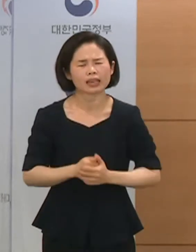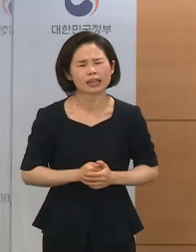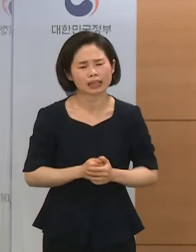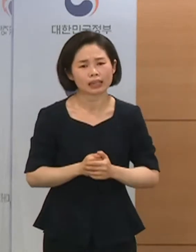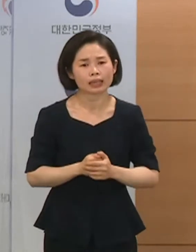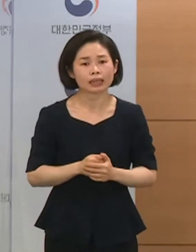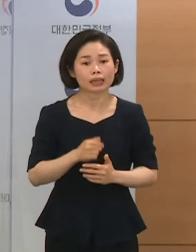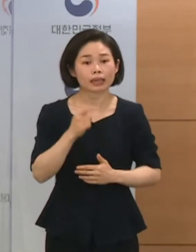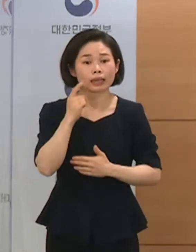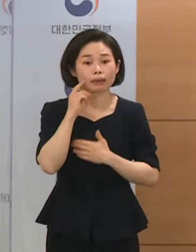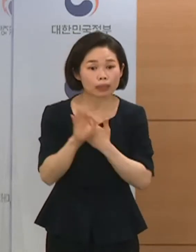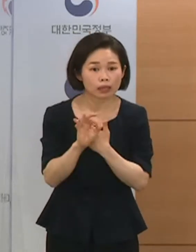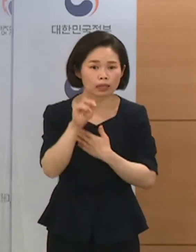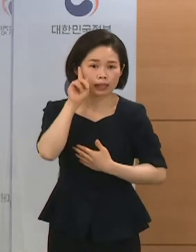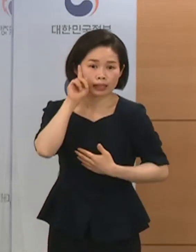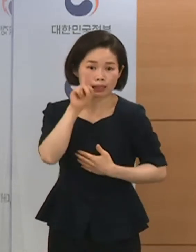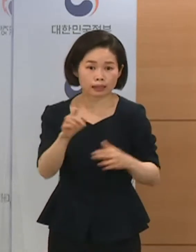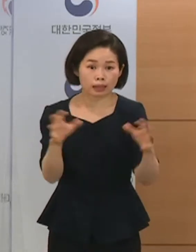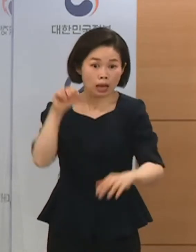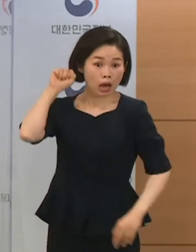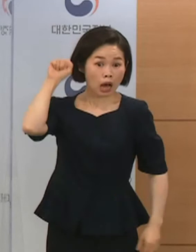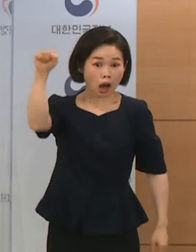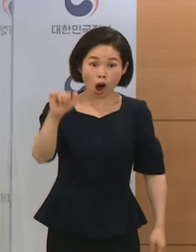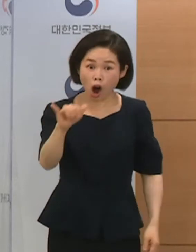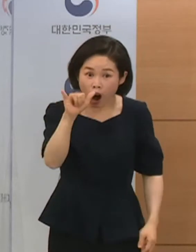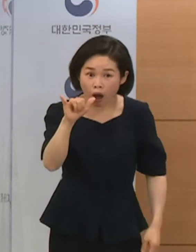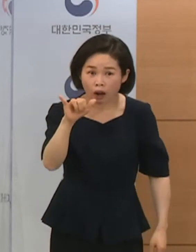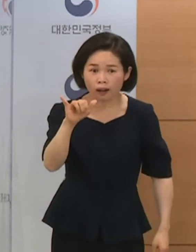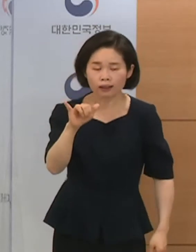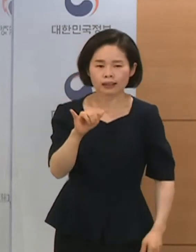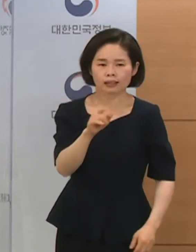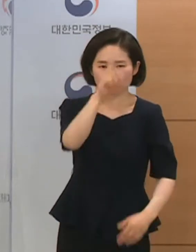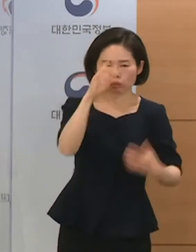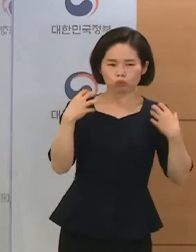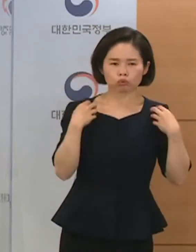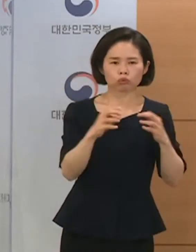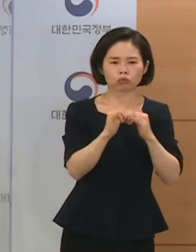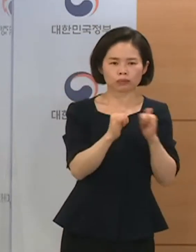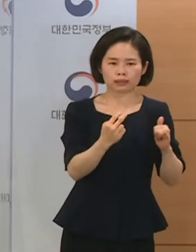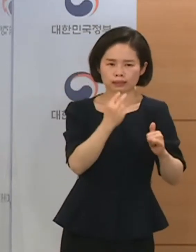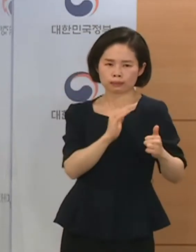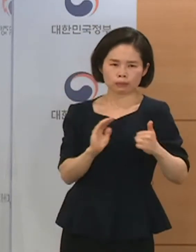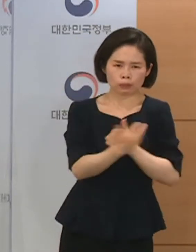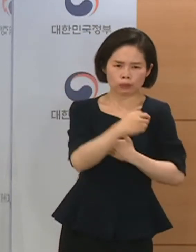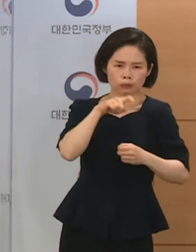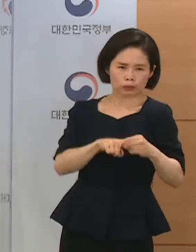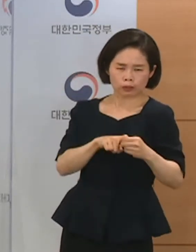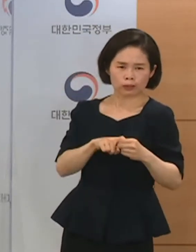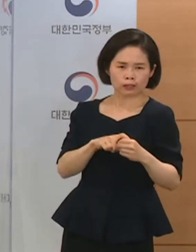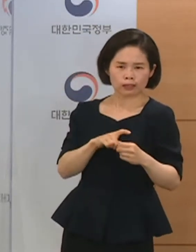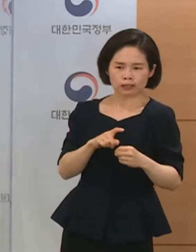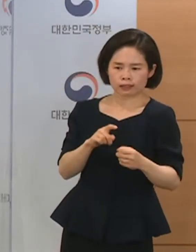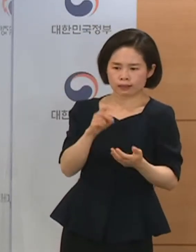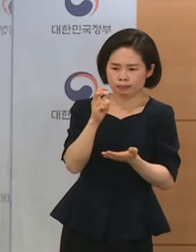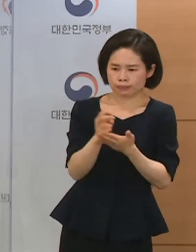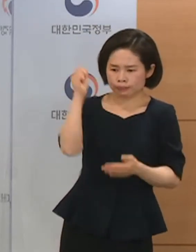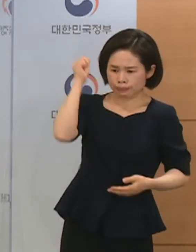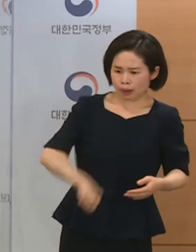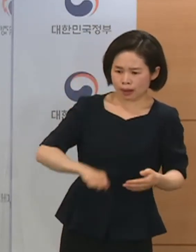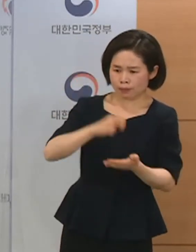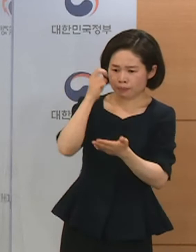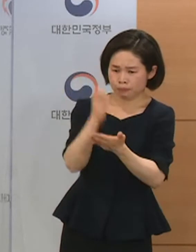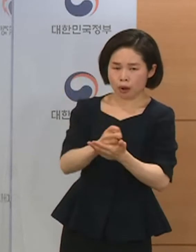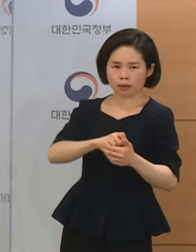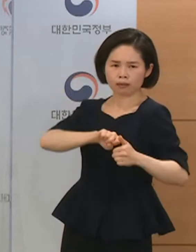만약 집회를 강행한다면 정부는 국민의 생명을 지키기 위해서 할 수 있는 모든 수단을 총동원해서